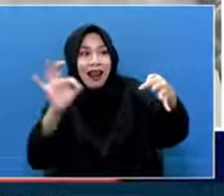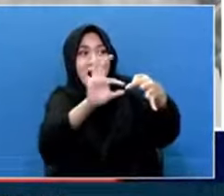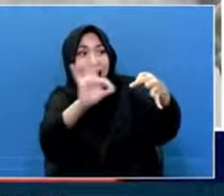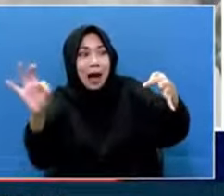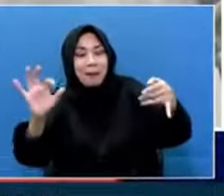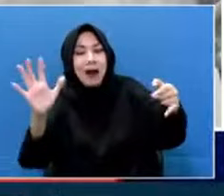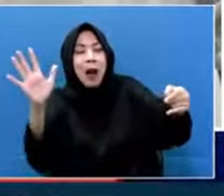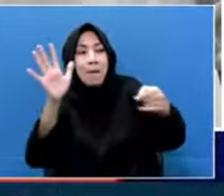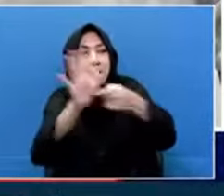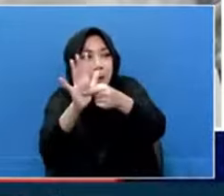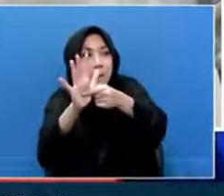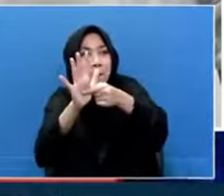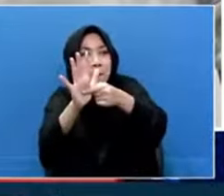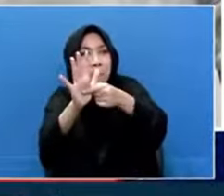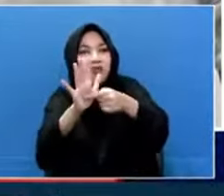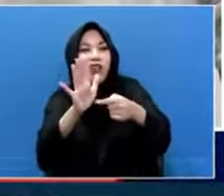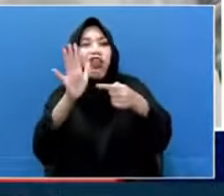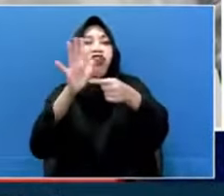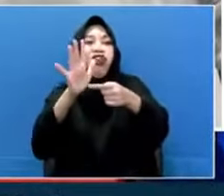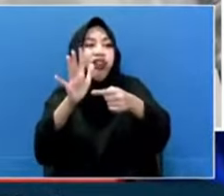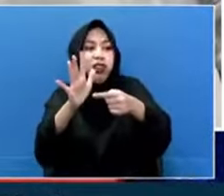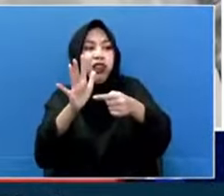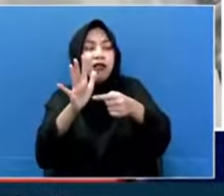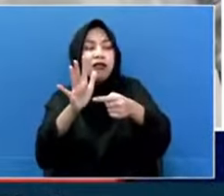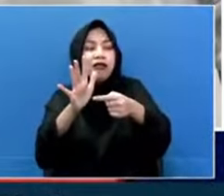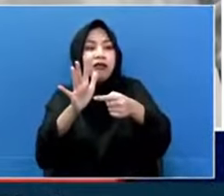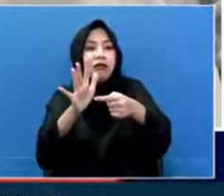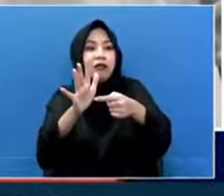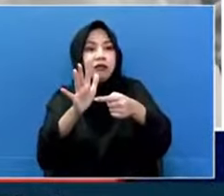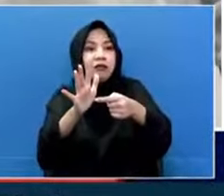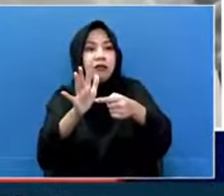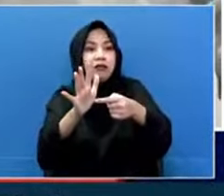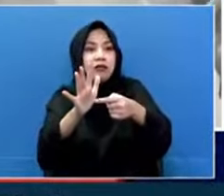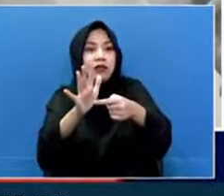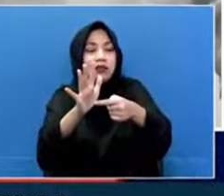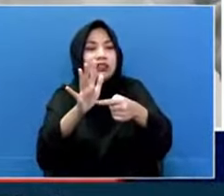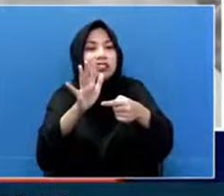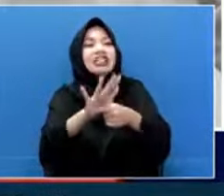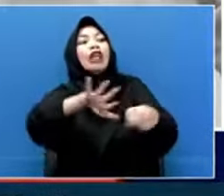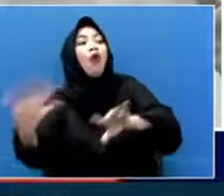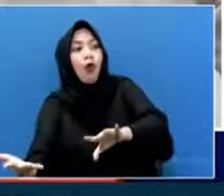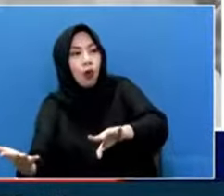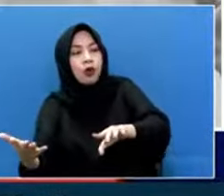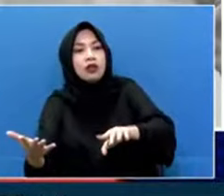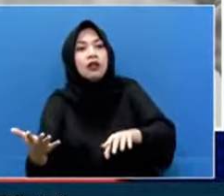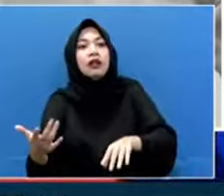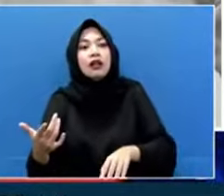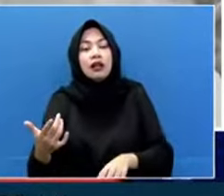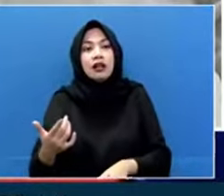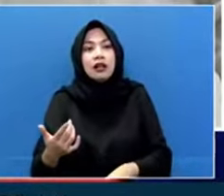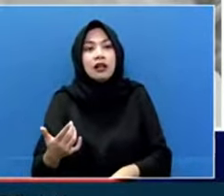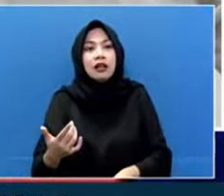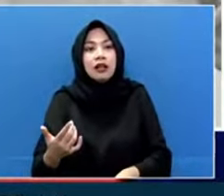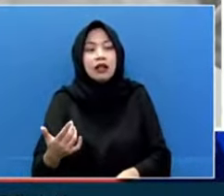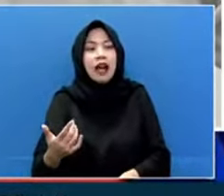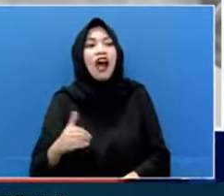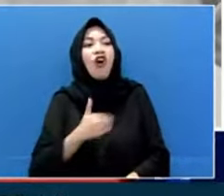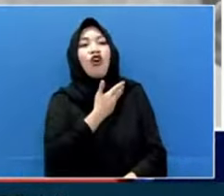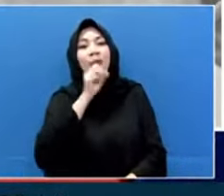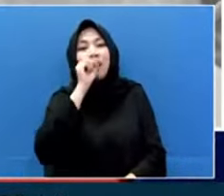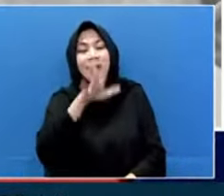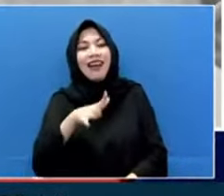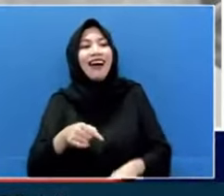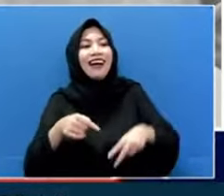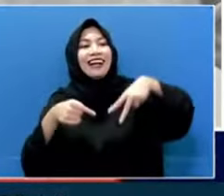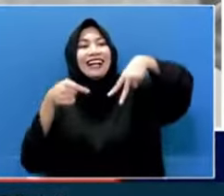ada sehingga tersengat dan dan korban sendiri mengatakan keram kakinya